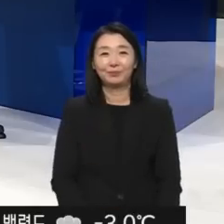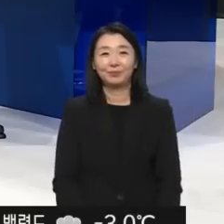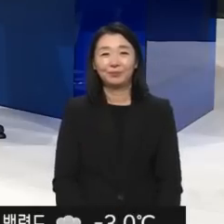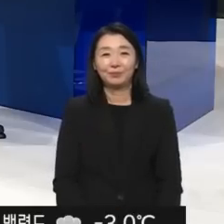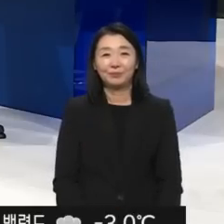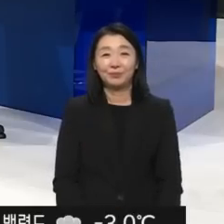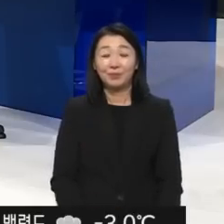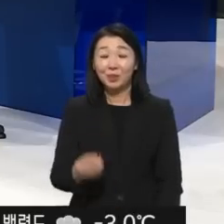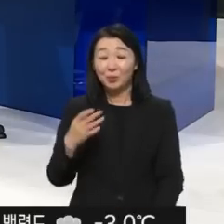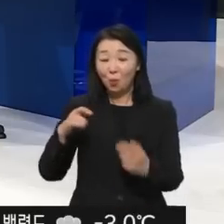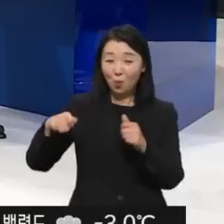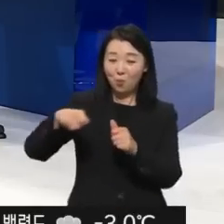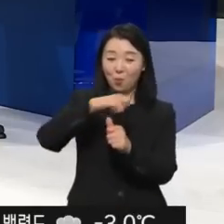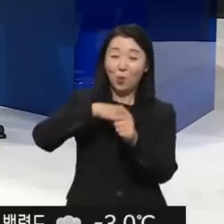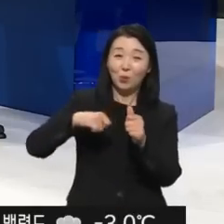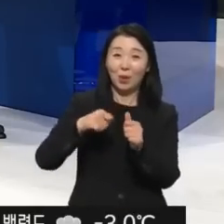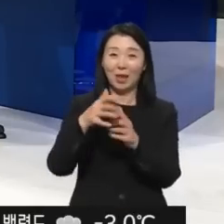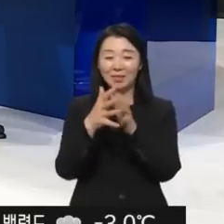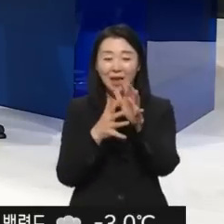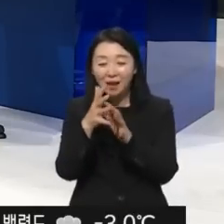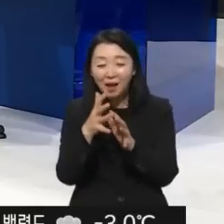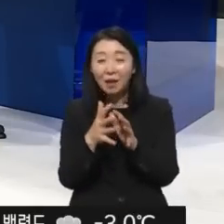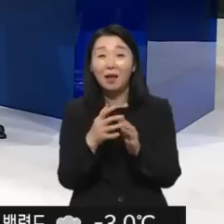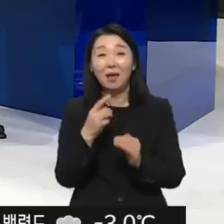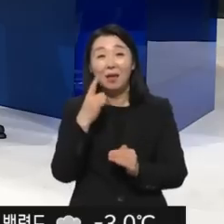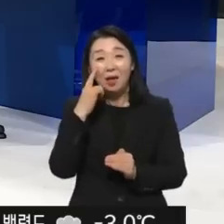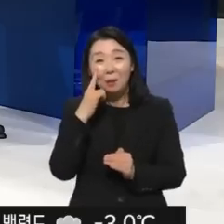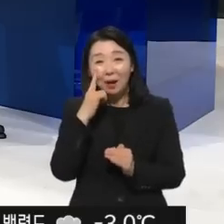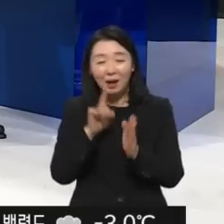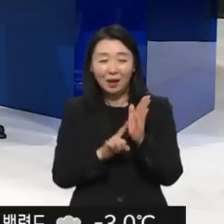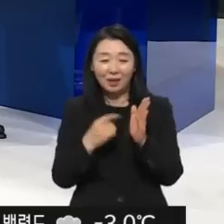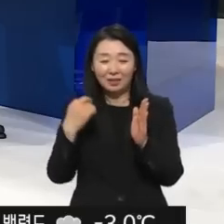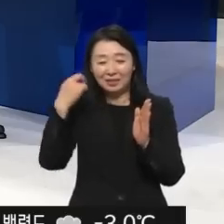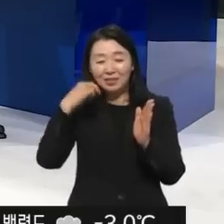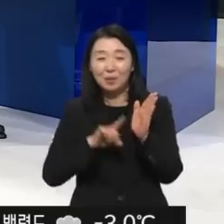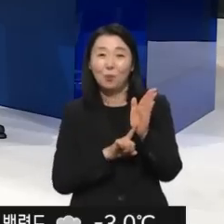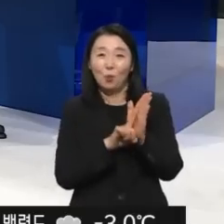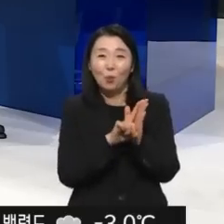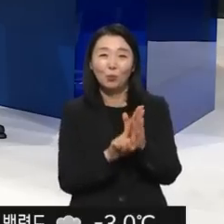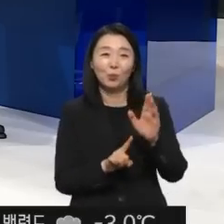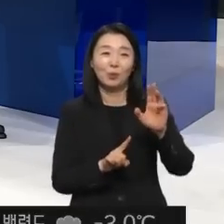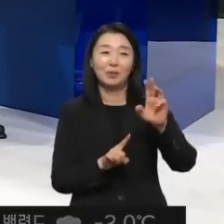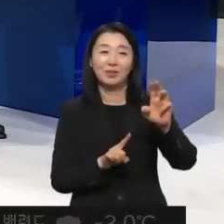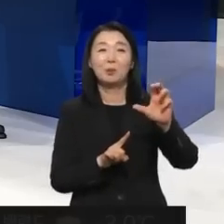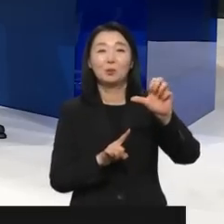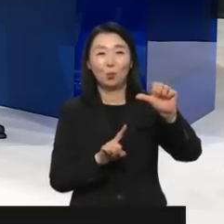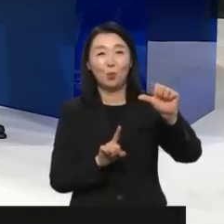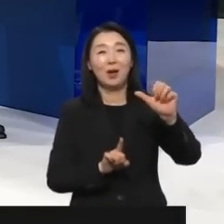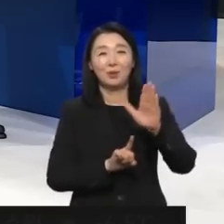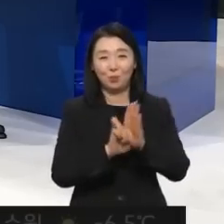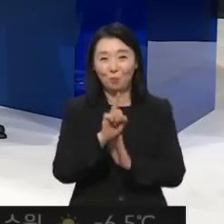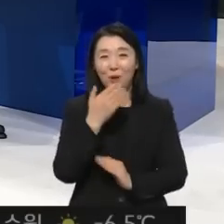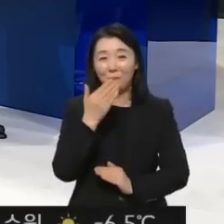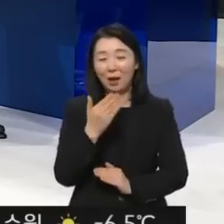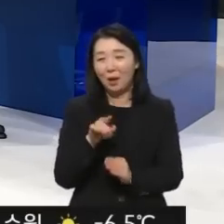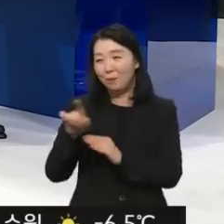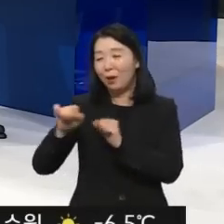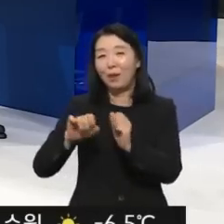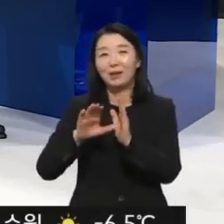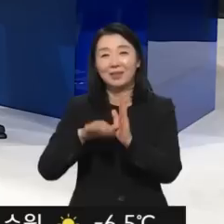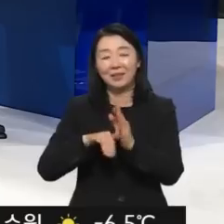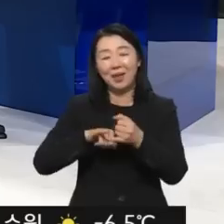합니다. 또 목도리와 장갑만 착용해도 체감온도가 3도에서 5도까지 올라간다고 하니까요. 외출할 때